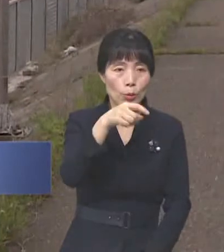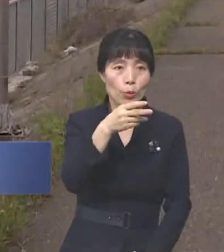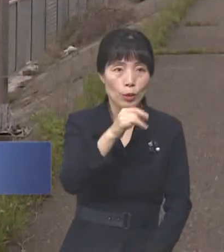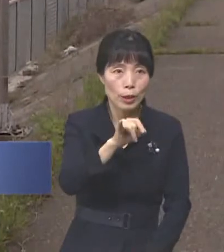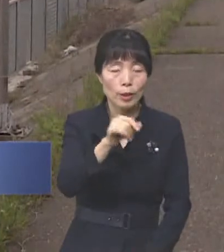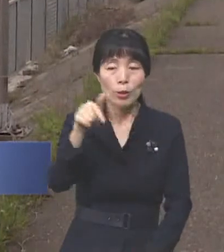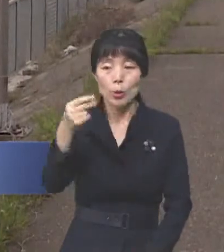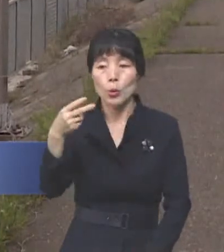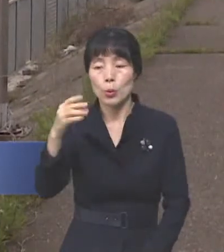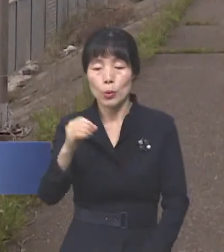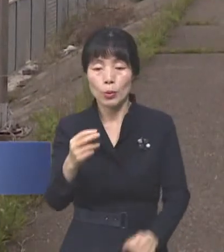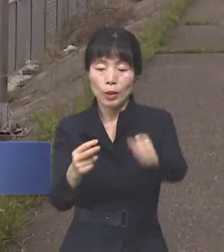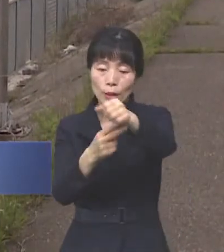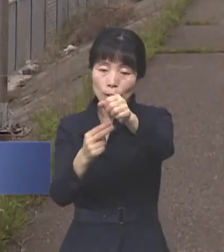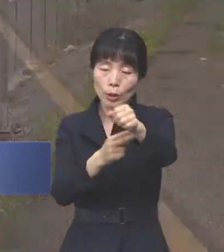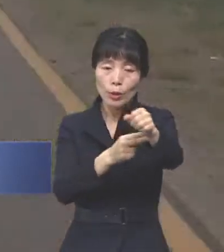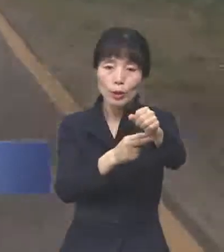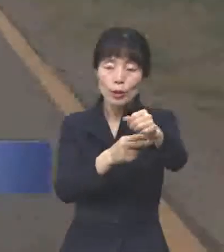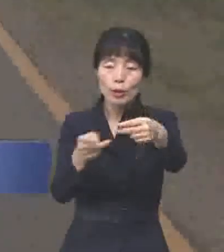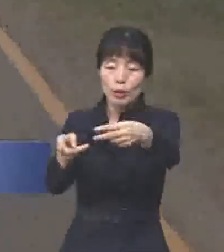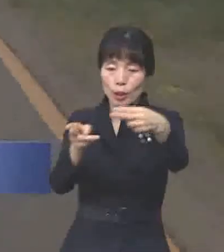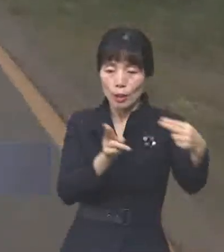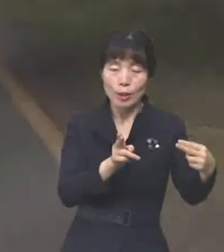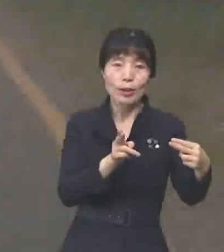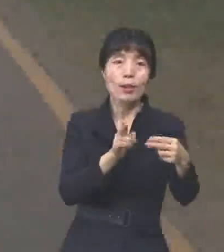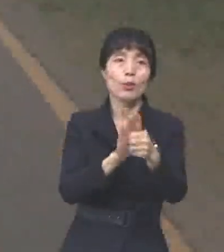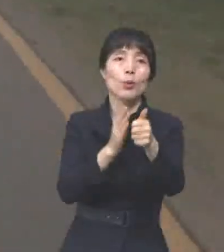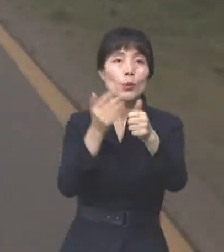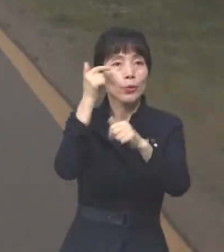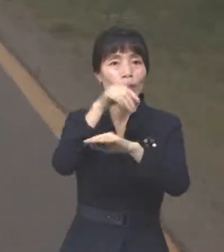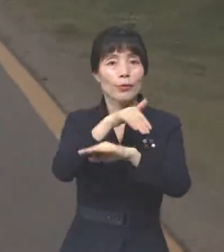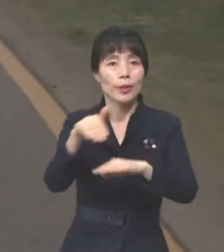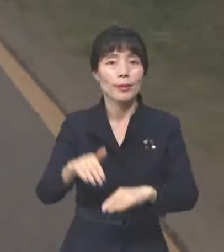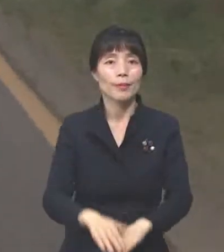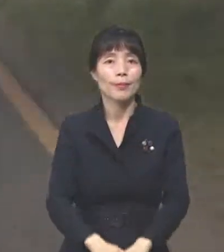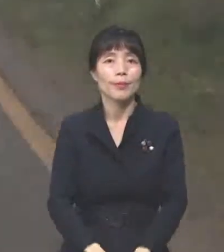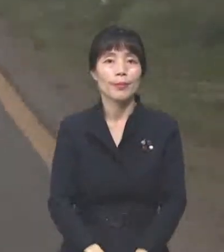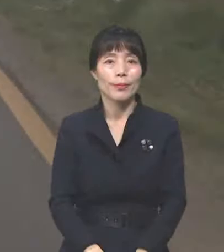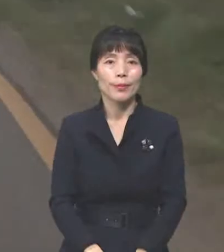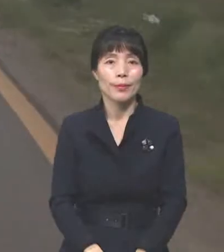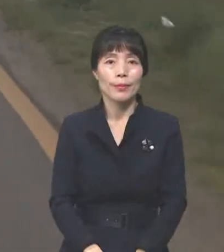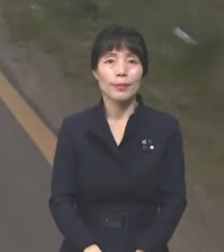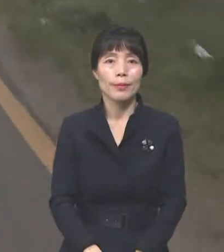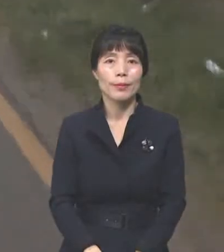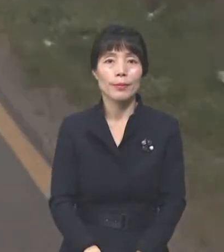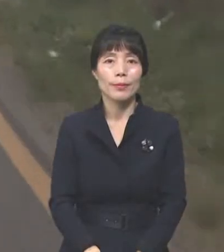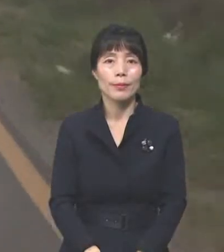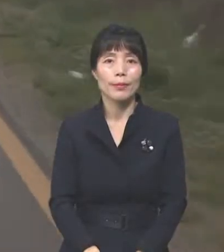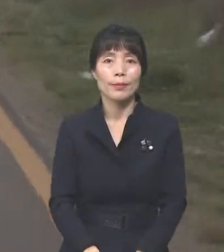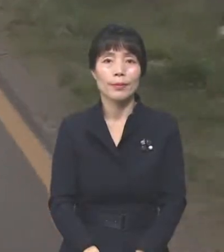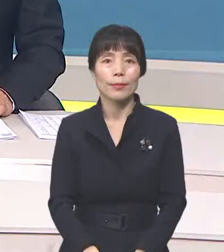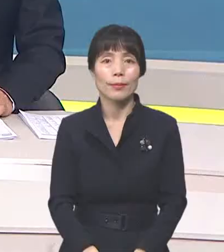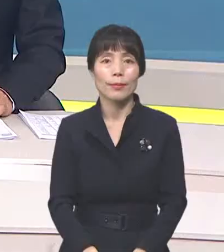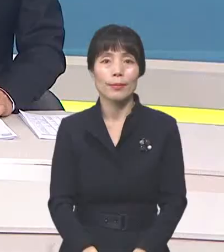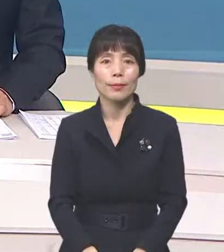등 도로망 확충 사업도 속도를 낸다는 계획입니다. 티브로드 뉴스 김지영입니다.